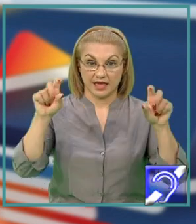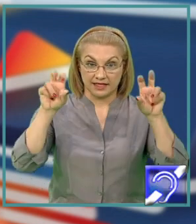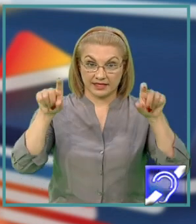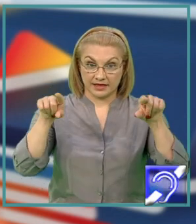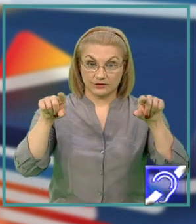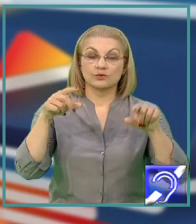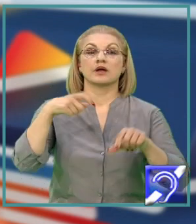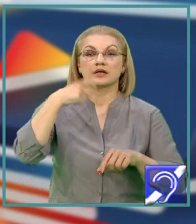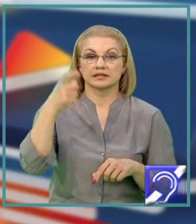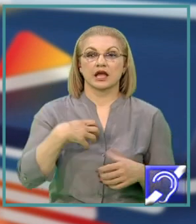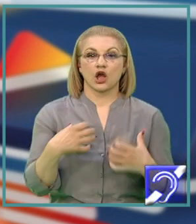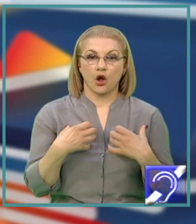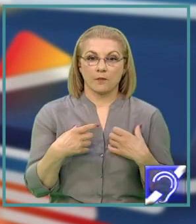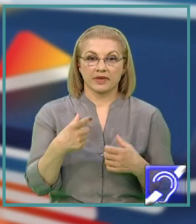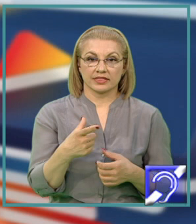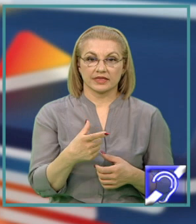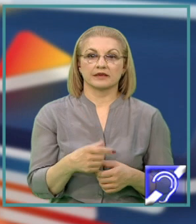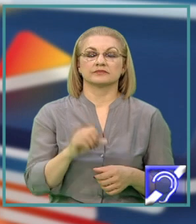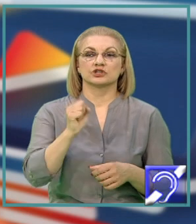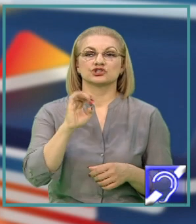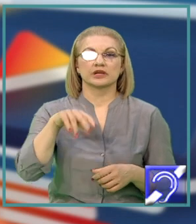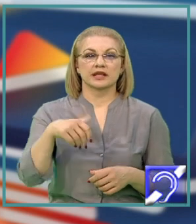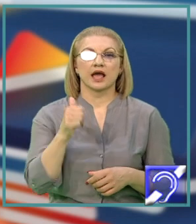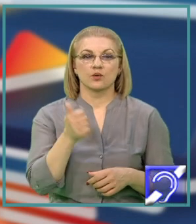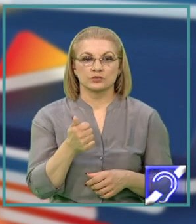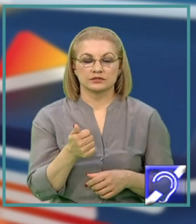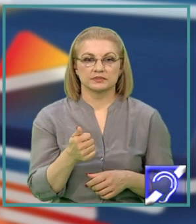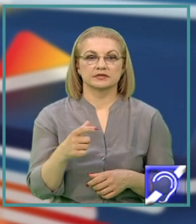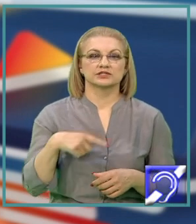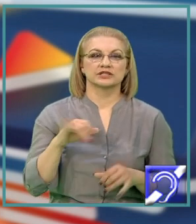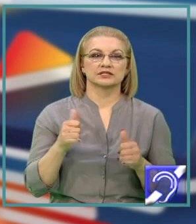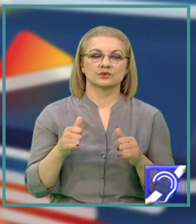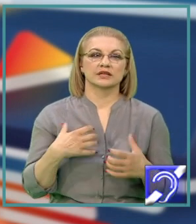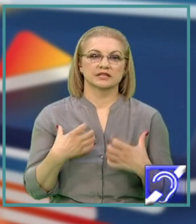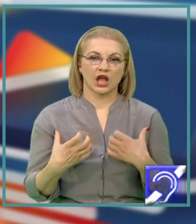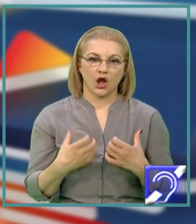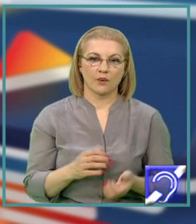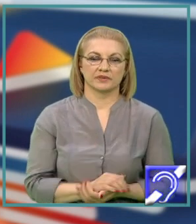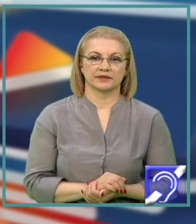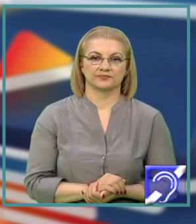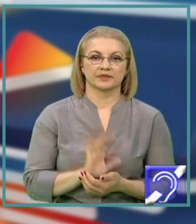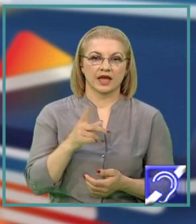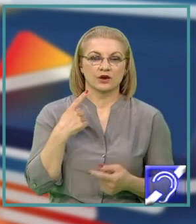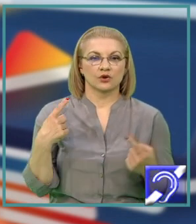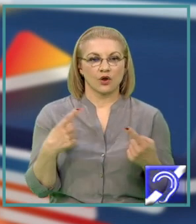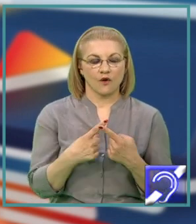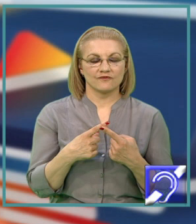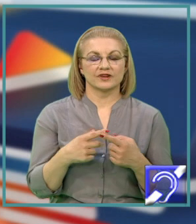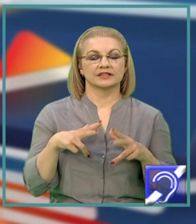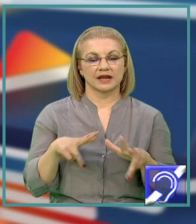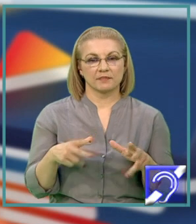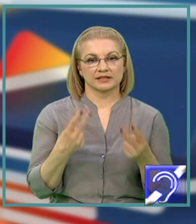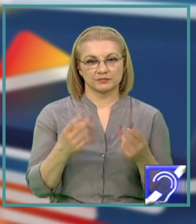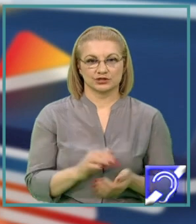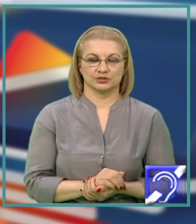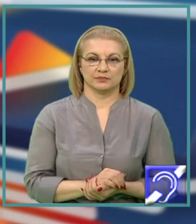specie literară a genului dramatic. Scena 11 cuprinde o situație comică, care ascunde un conflict dramatic principal.